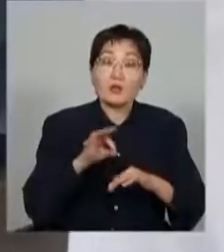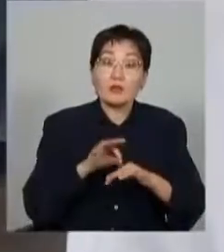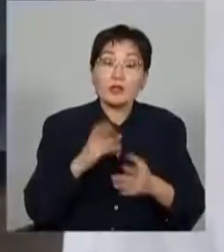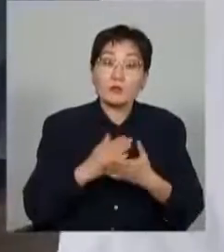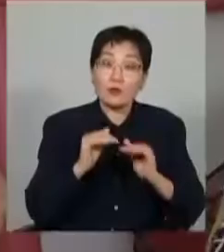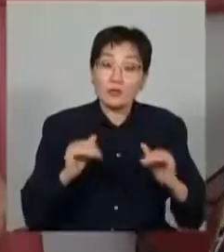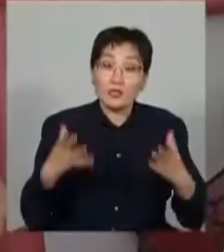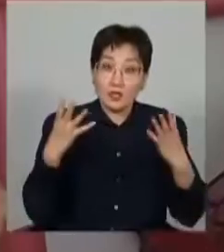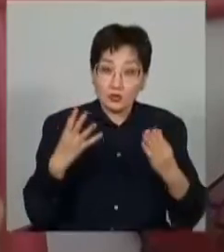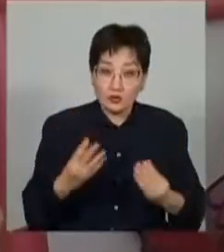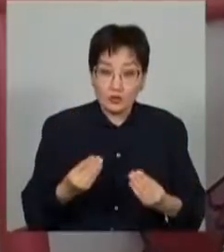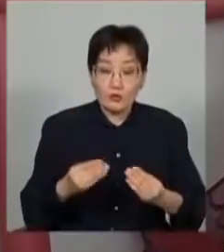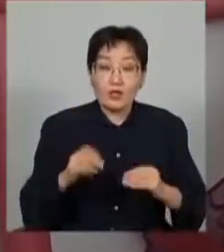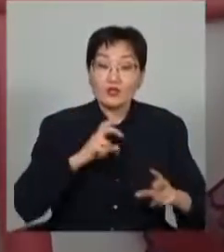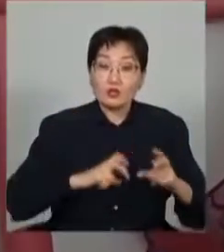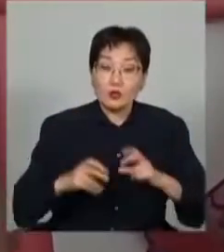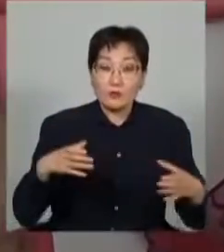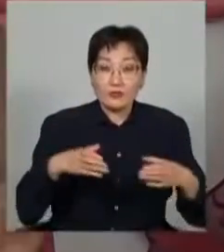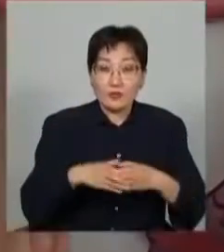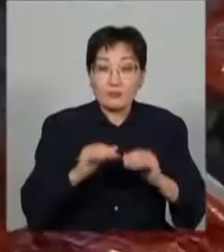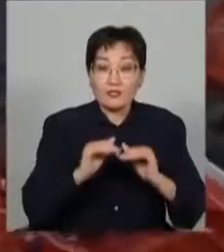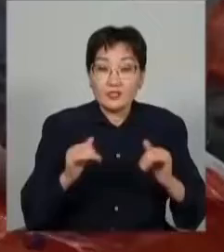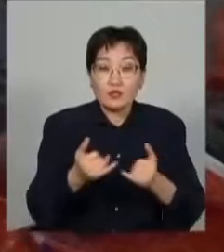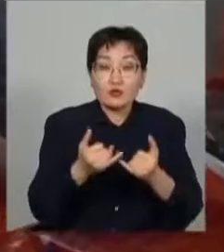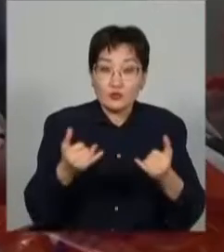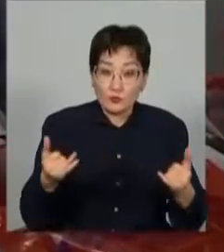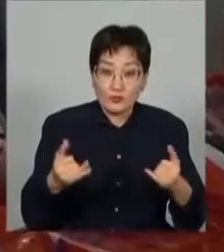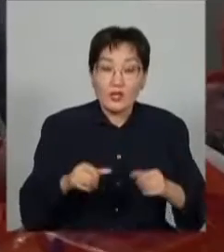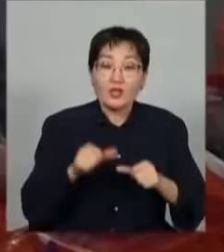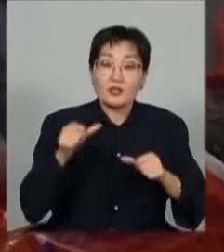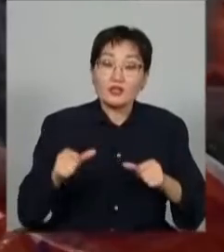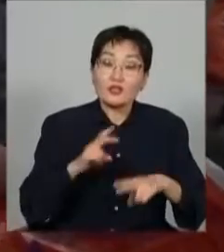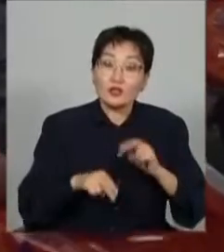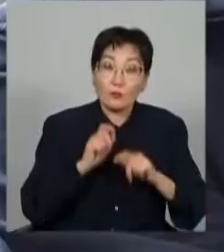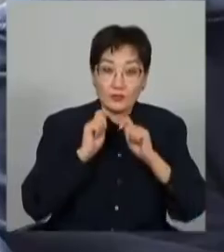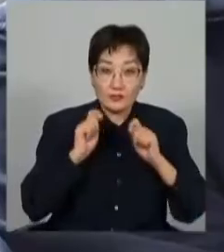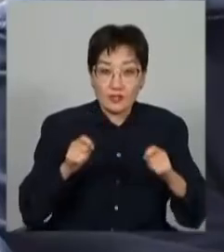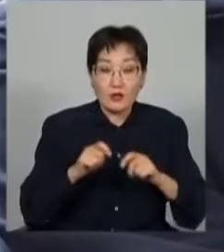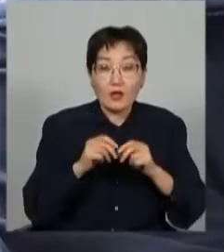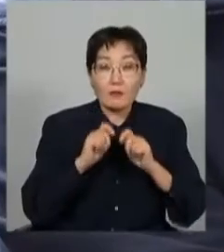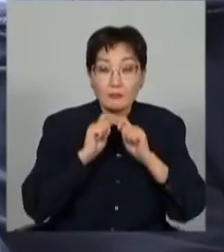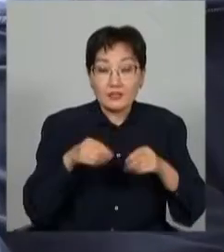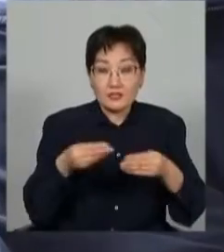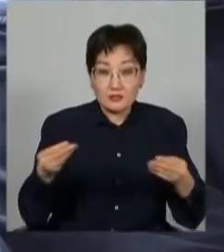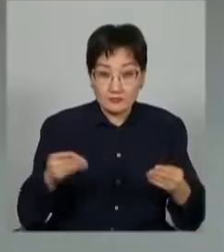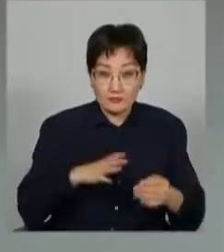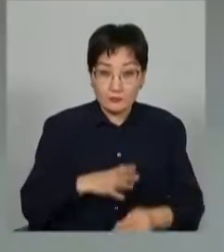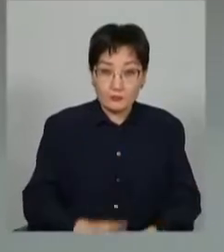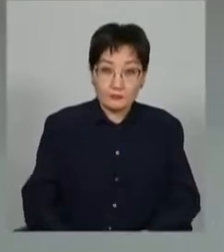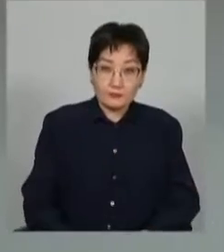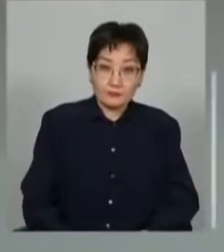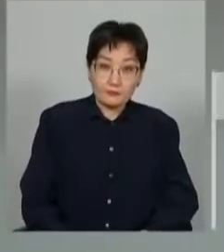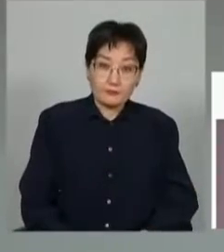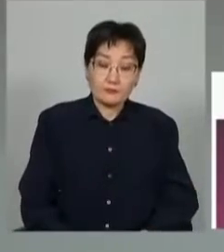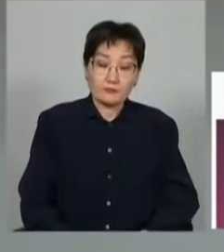бар балалар күні болғандықтан институт ұжымы кішкентай пациенттерге ерекше көңіл күй сыйлап сыйлықтар тарту етті. Иногда